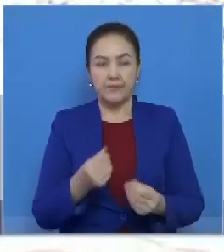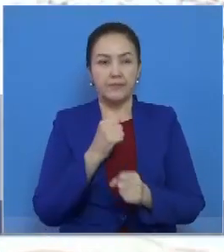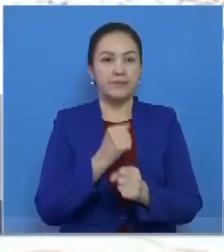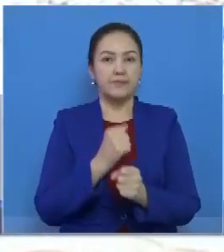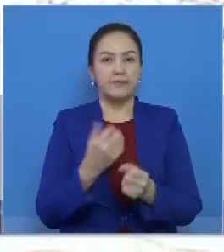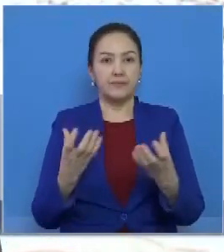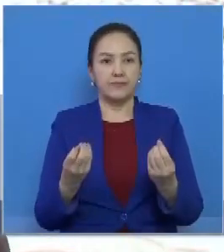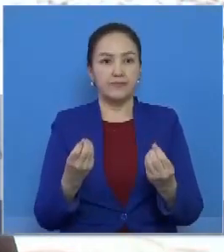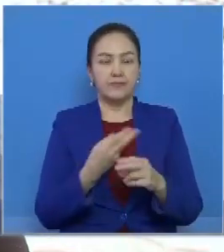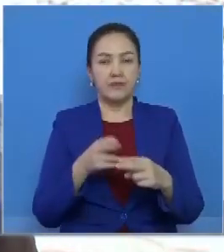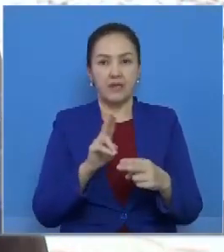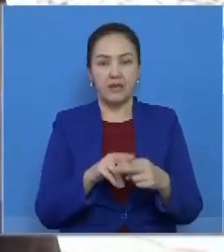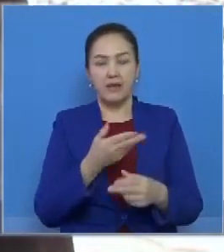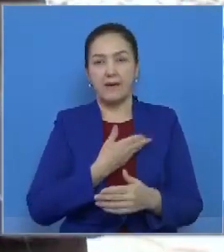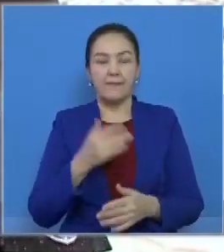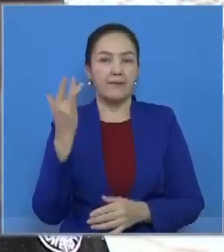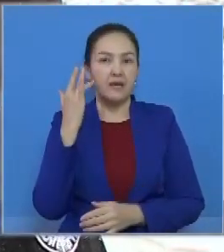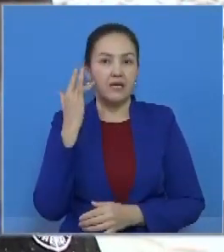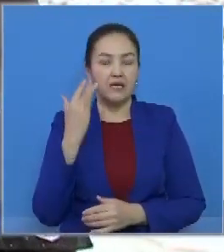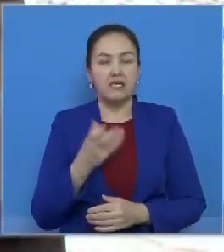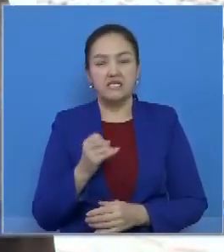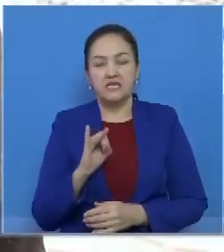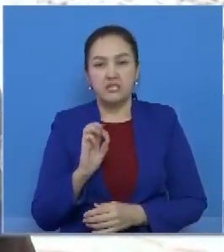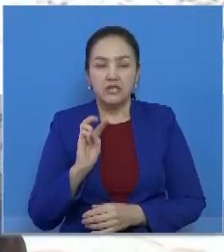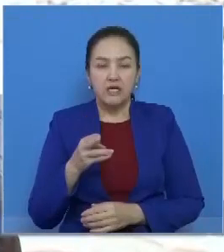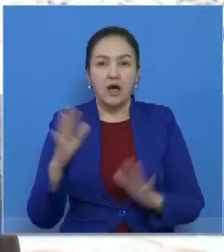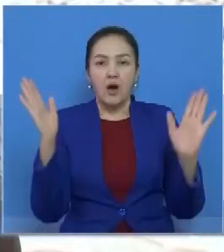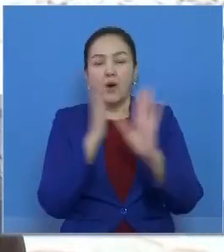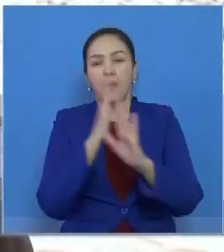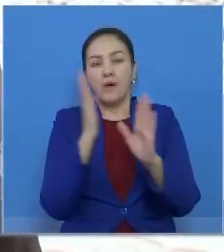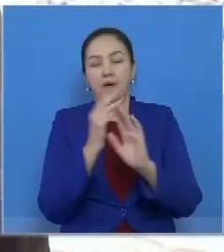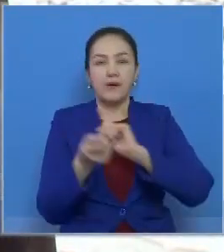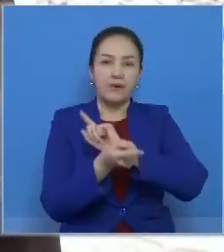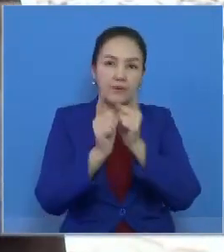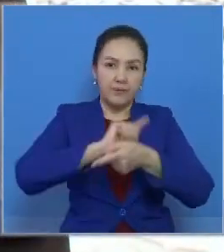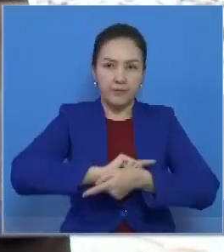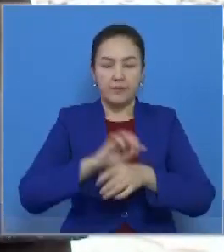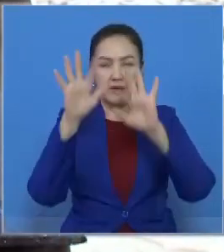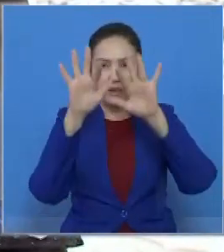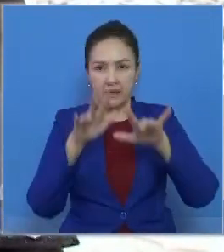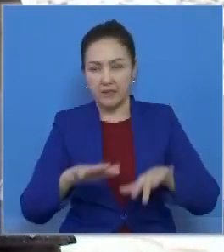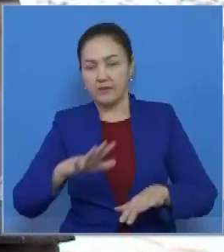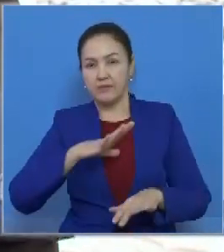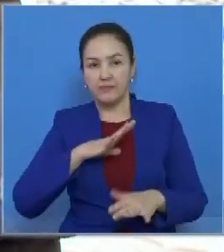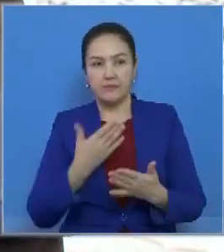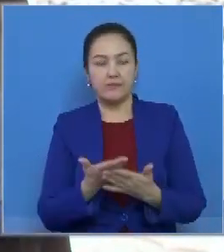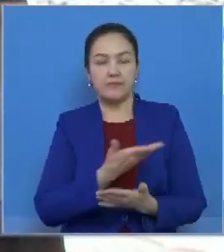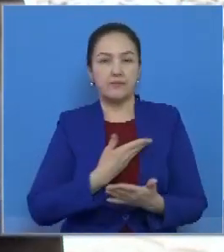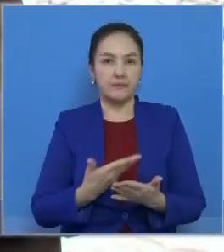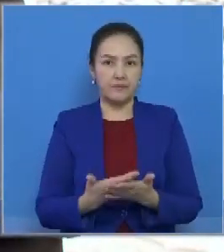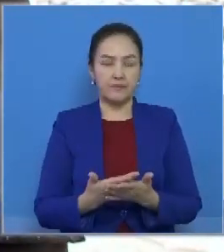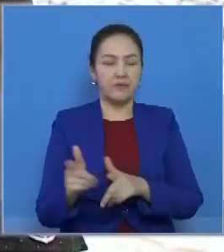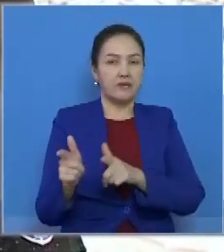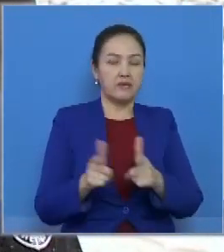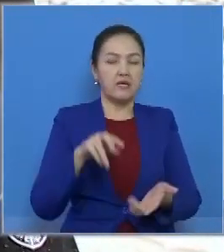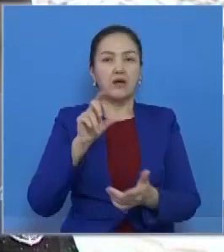де осы бізде постоянно кезекшіліктер болады. Ауа райының осында өзгеріп, қар жауып жатса, егер сол кезде бізде